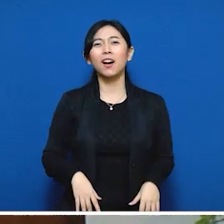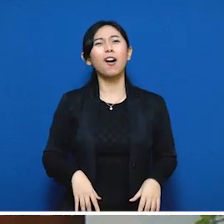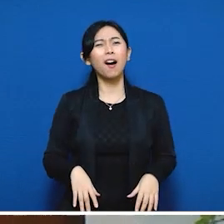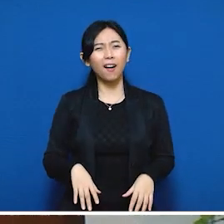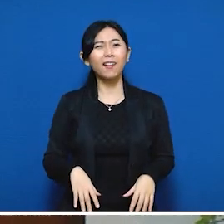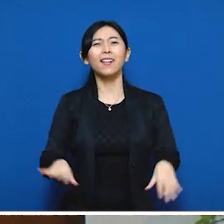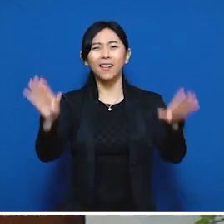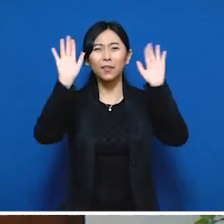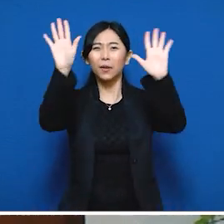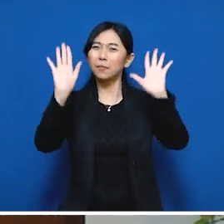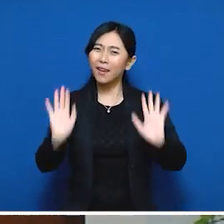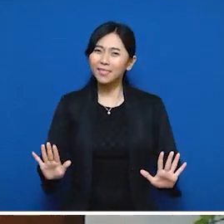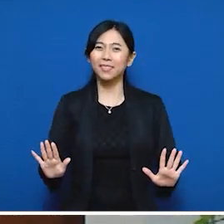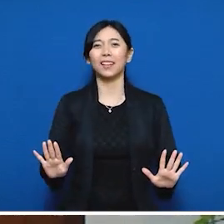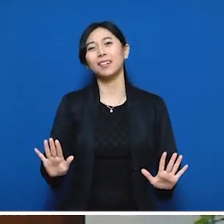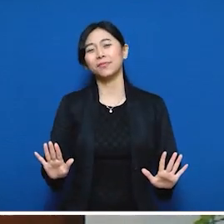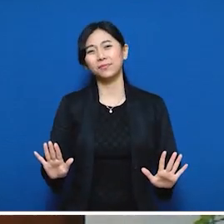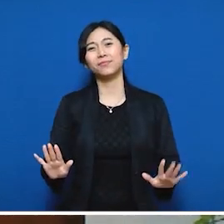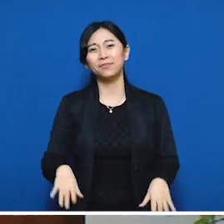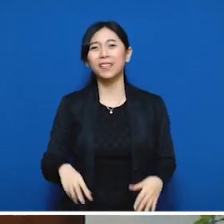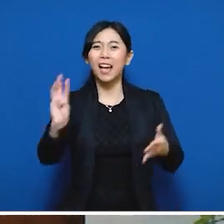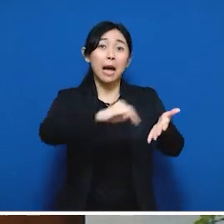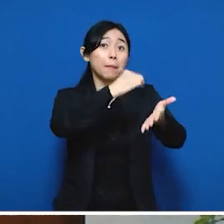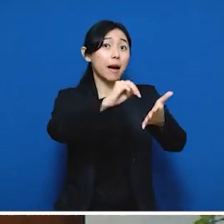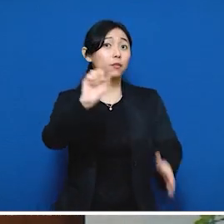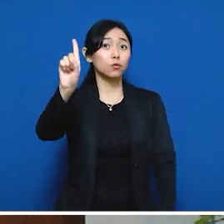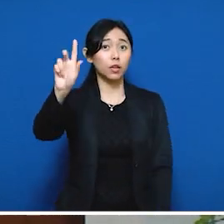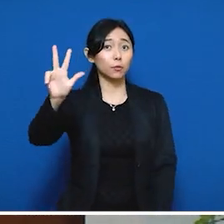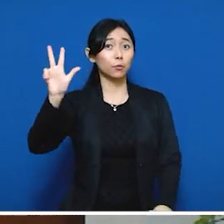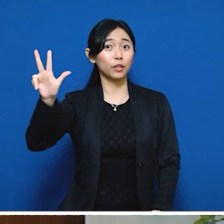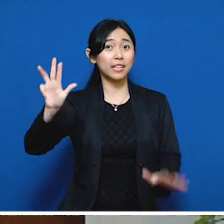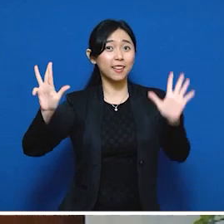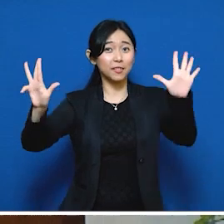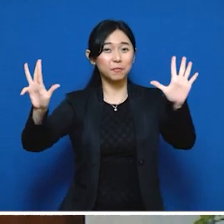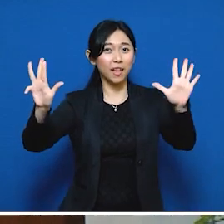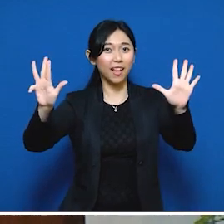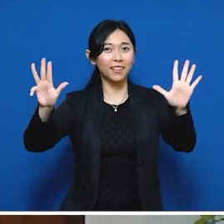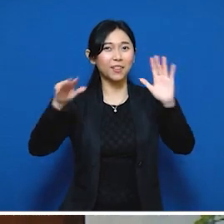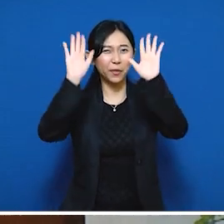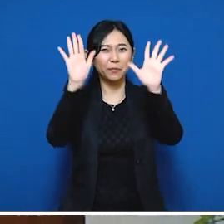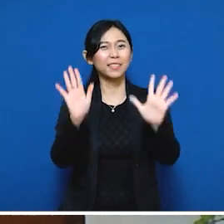luar biasa? Apa yang digambarkan Mazmur 139 ini adalah